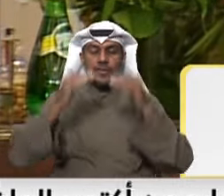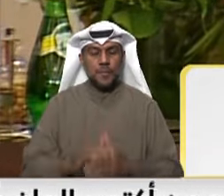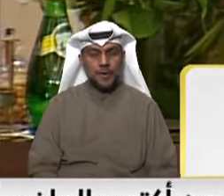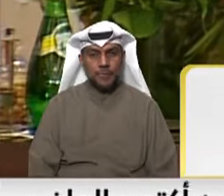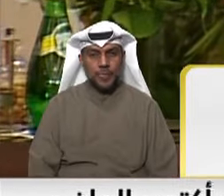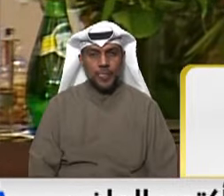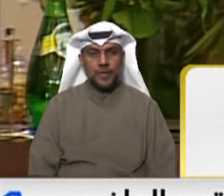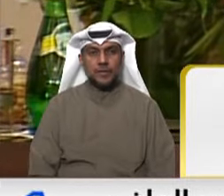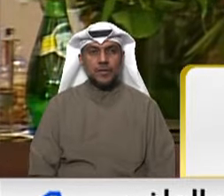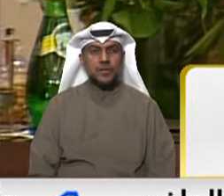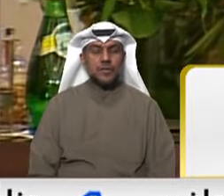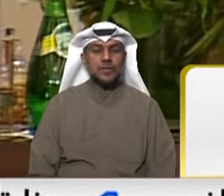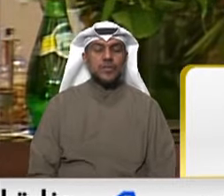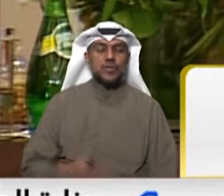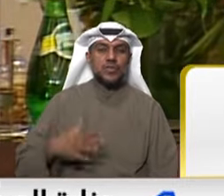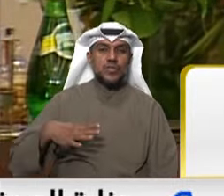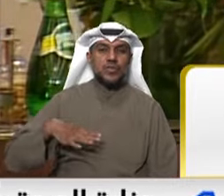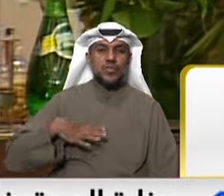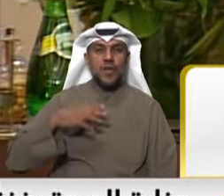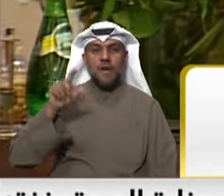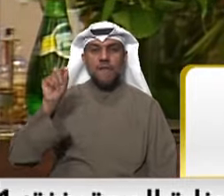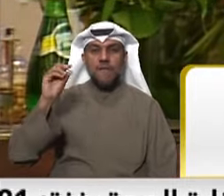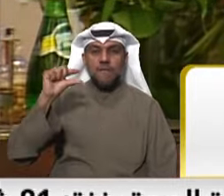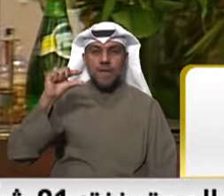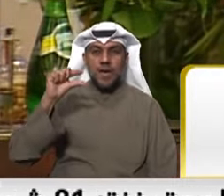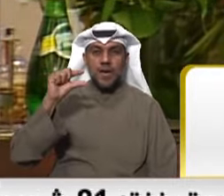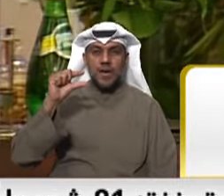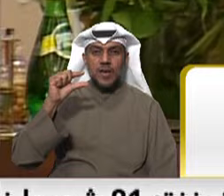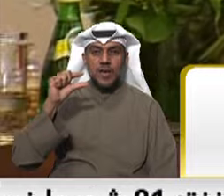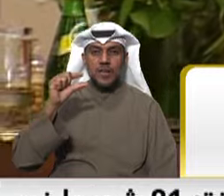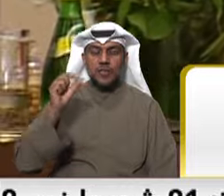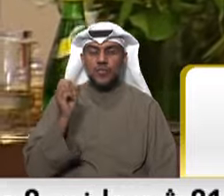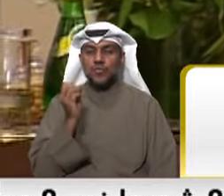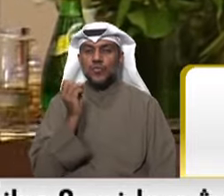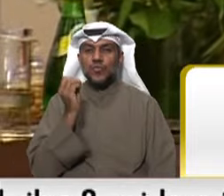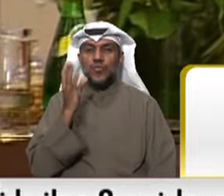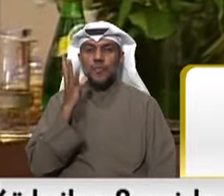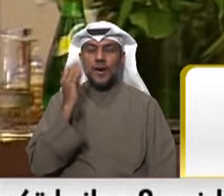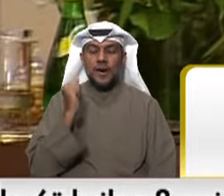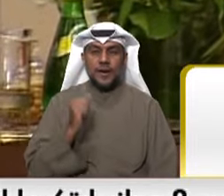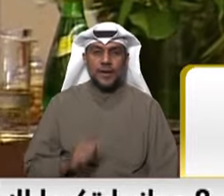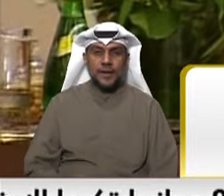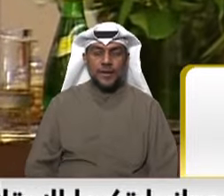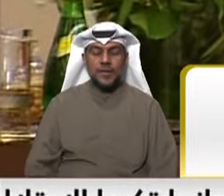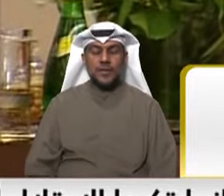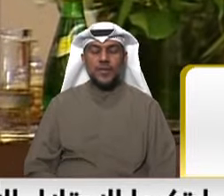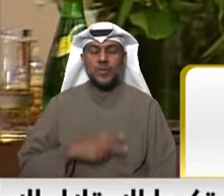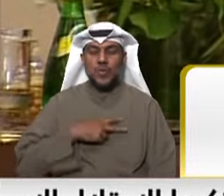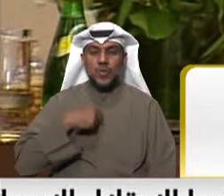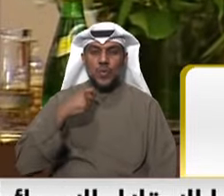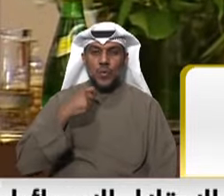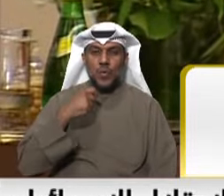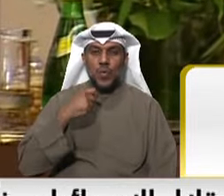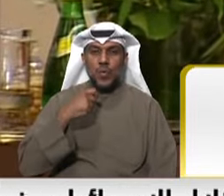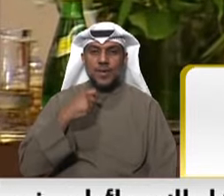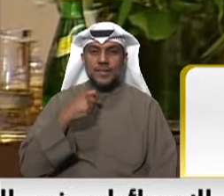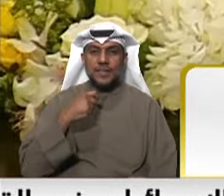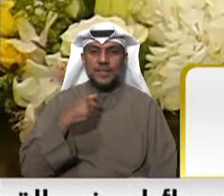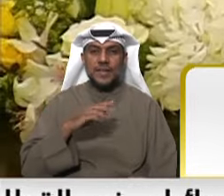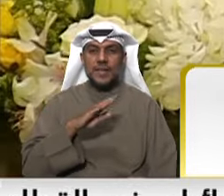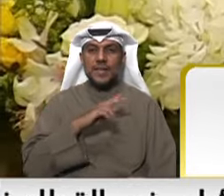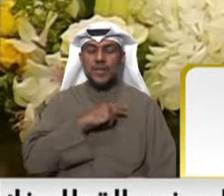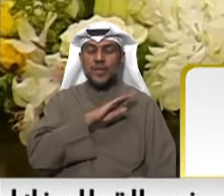معالي الشيخ فهد يوسف سعود الصباح، نائب رئيس مجلس الوزراء ووزير